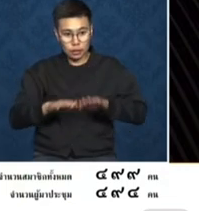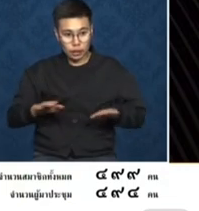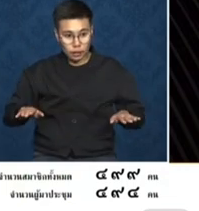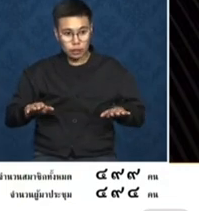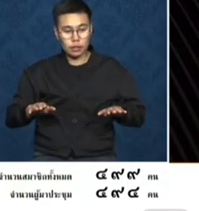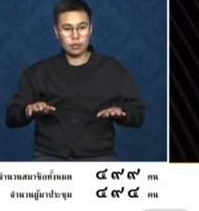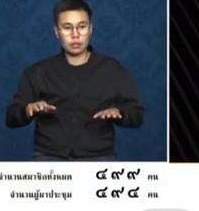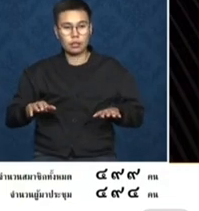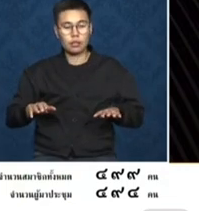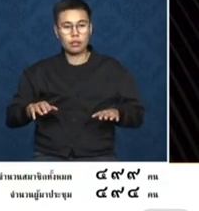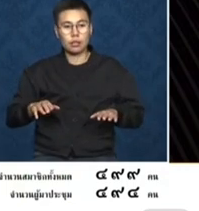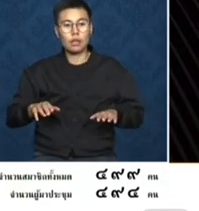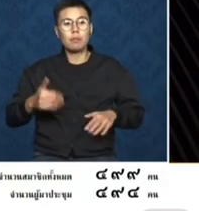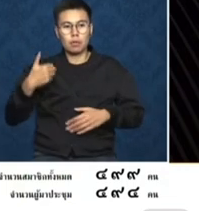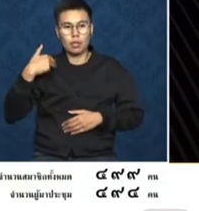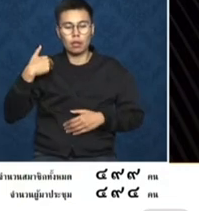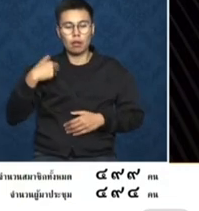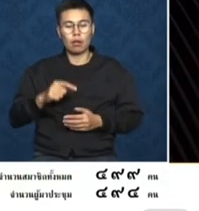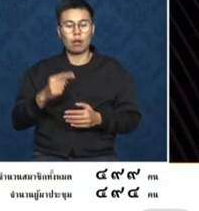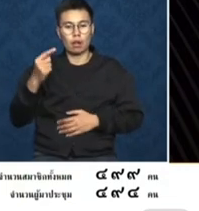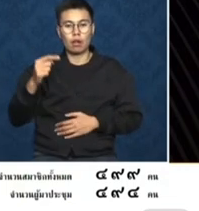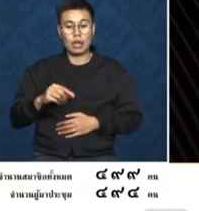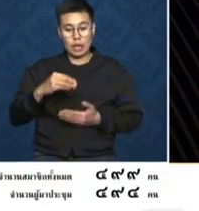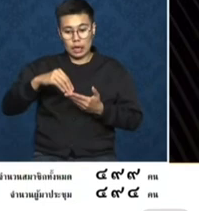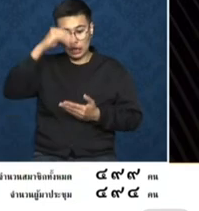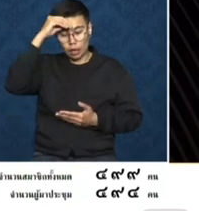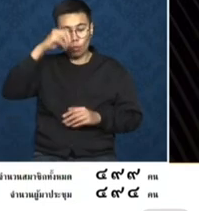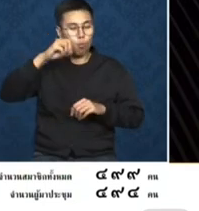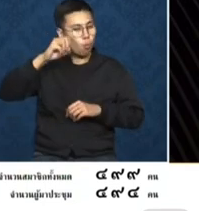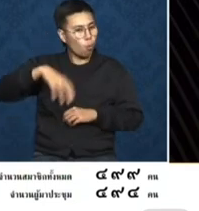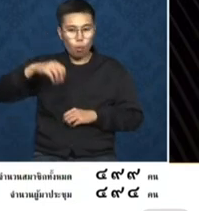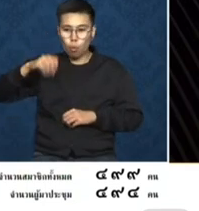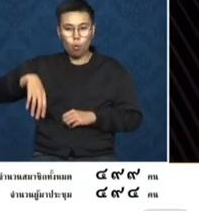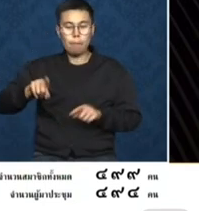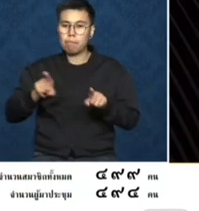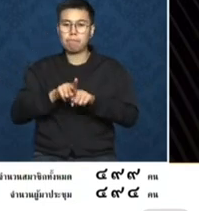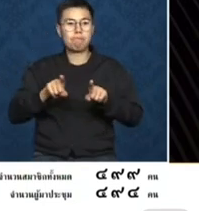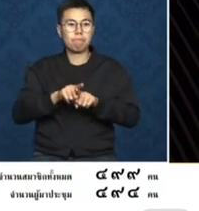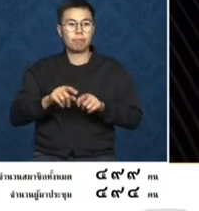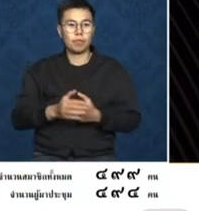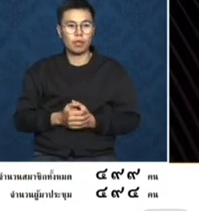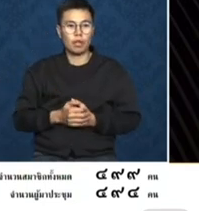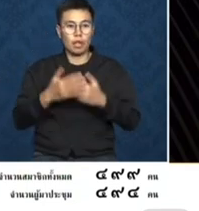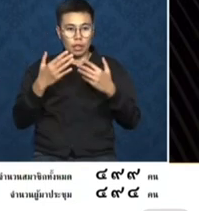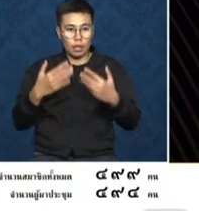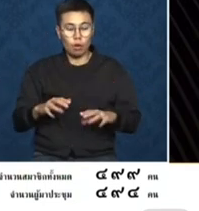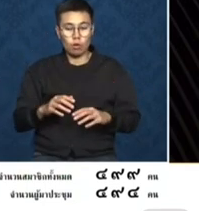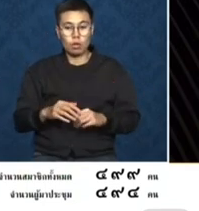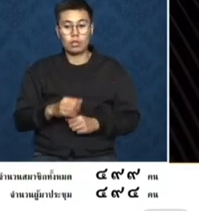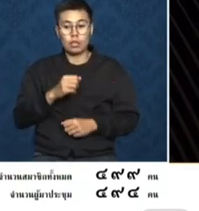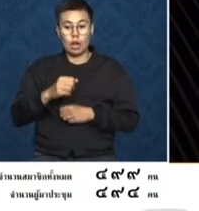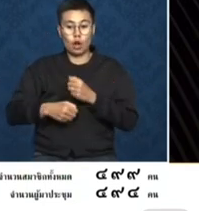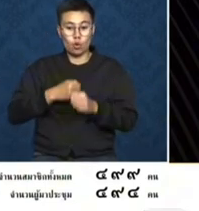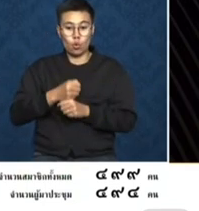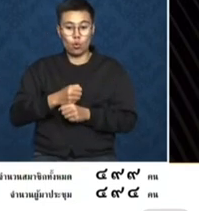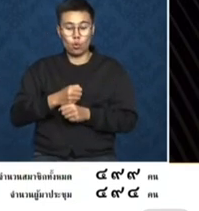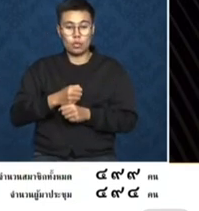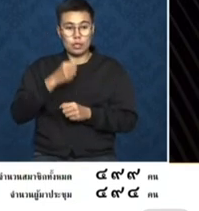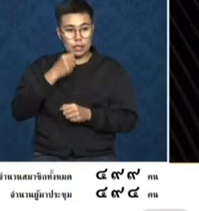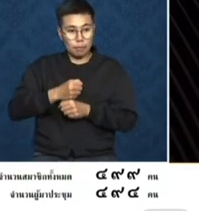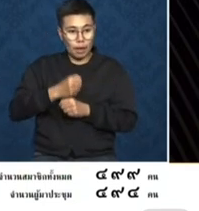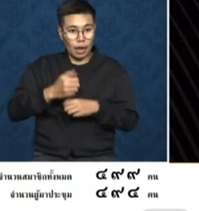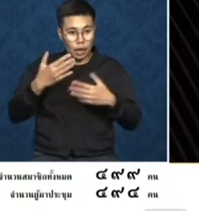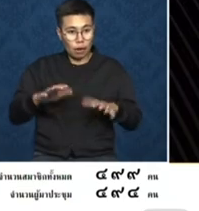ก็จะมีผลสัทร thamnalตกตำไม่แตกต่างกันและมยเดกเหานี้ทยอยเข้าสู่วยแลงงานประเทศของเรา